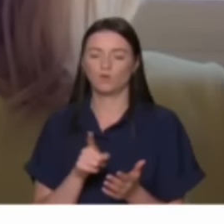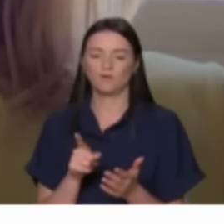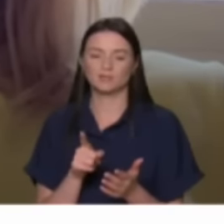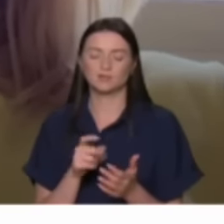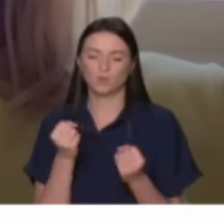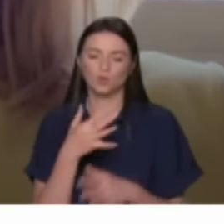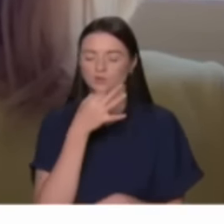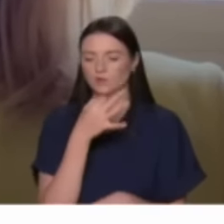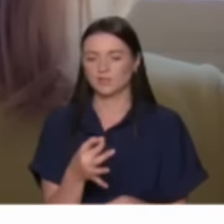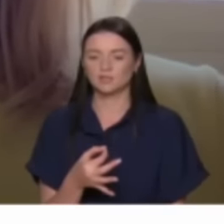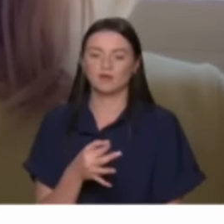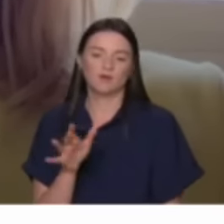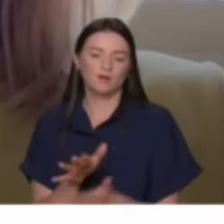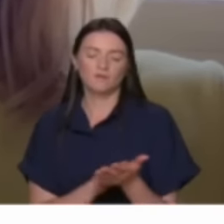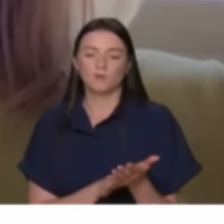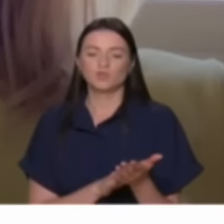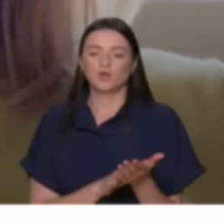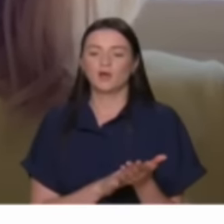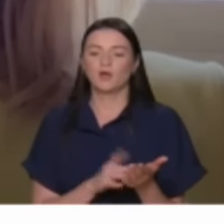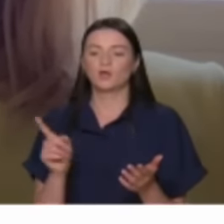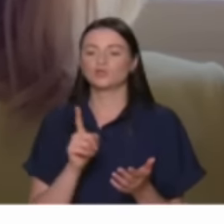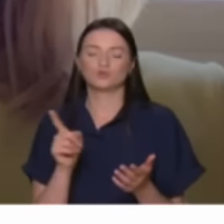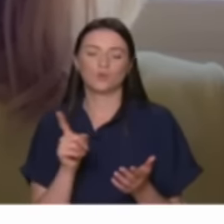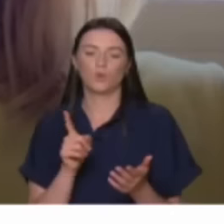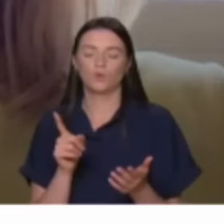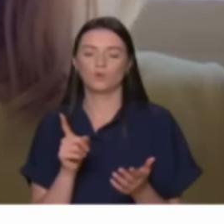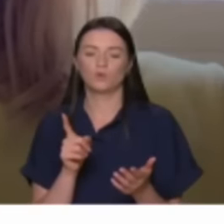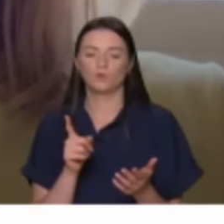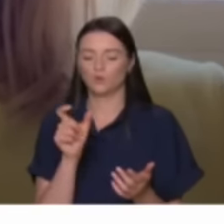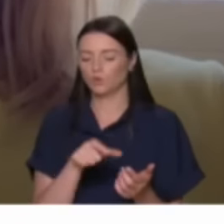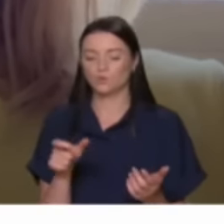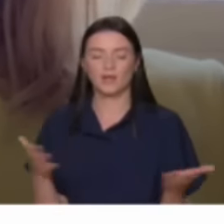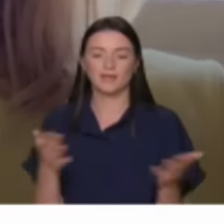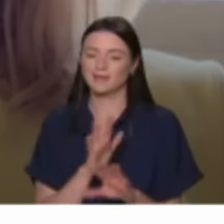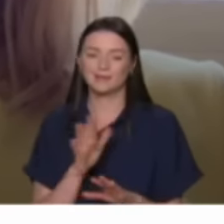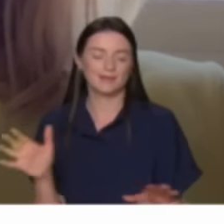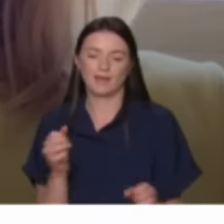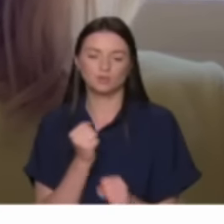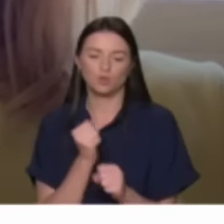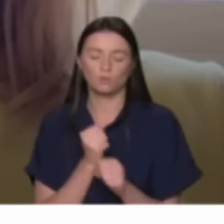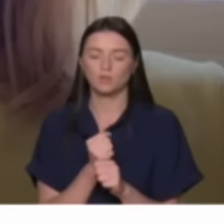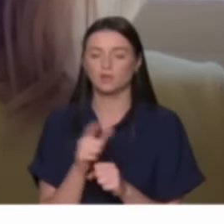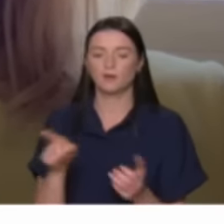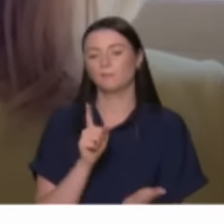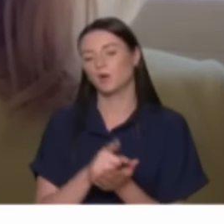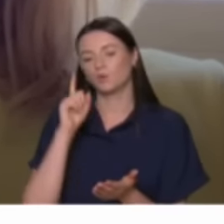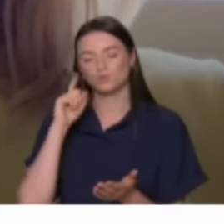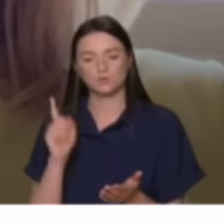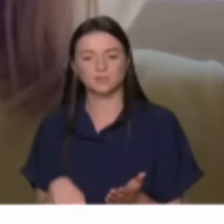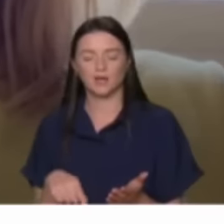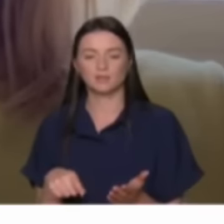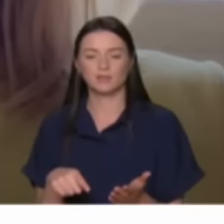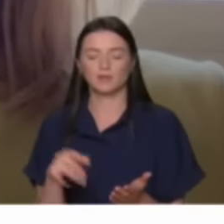Вибачте, Катерина. Катерина, що ми, от, люди, які ще не пройшли, що вони ще мають знати